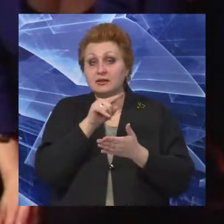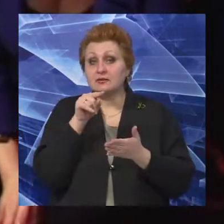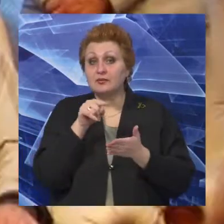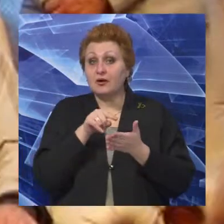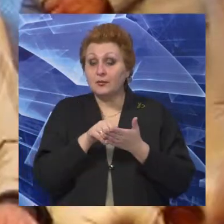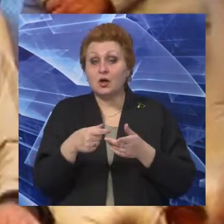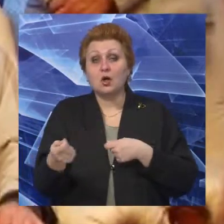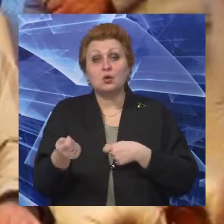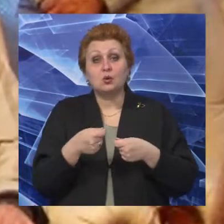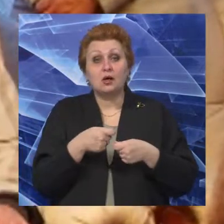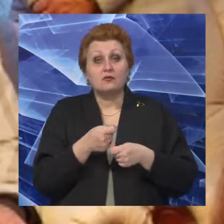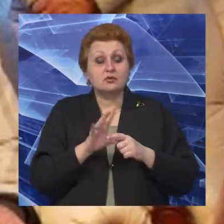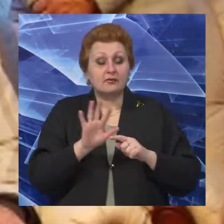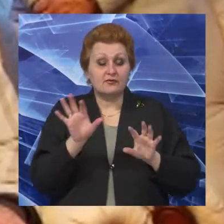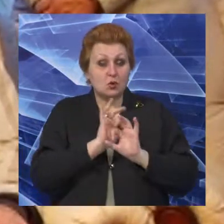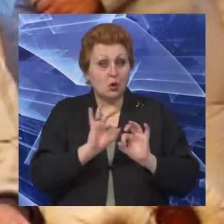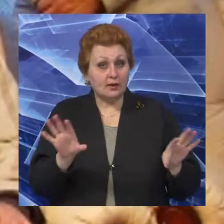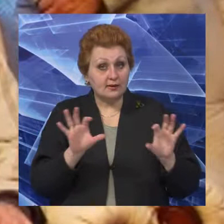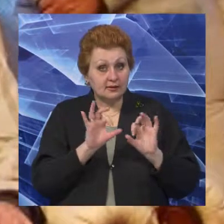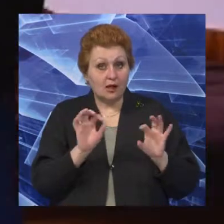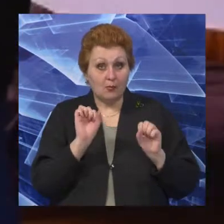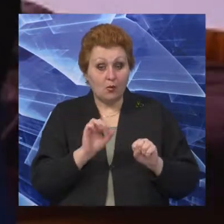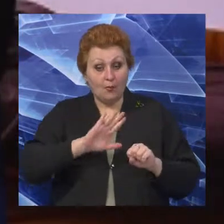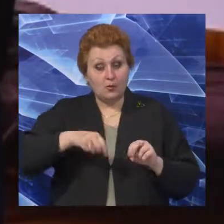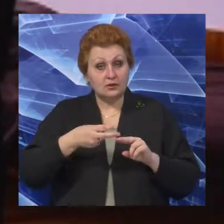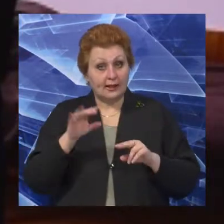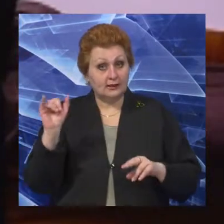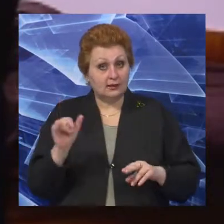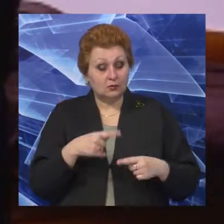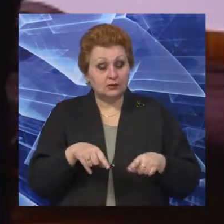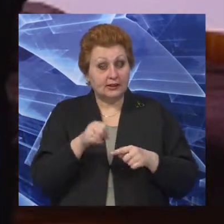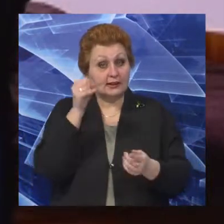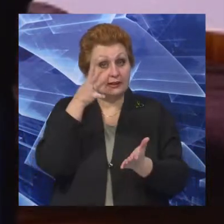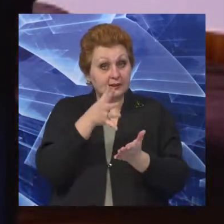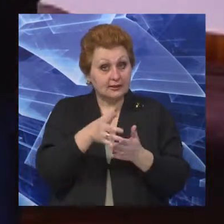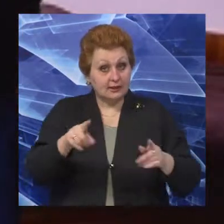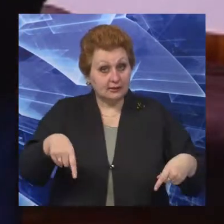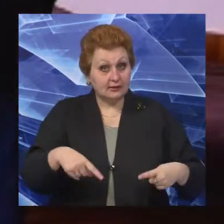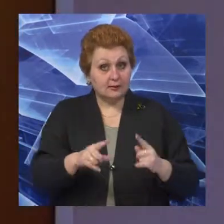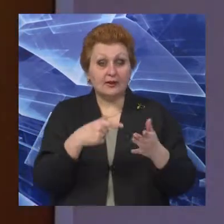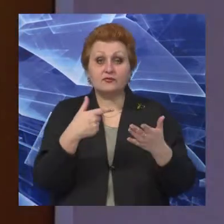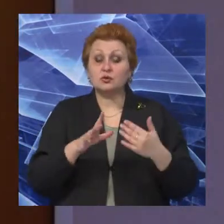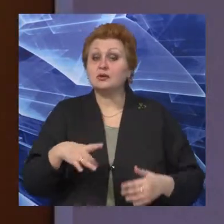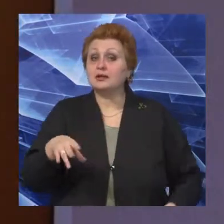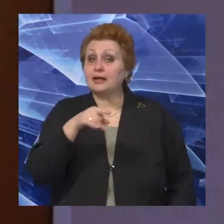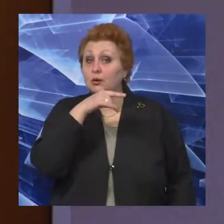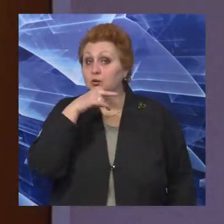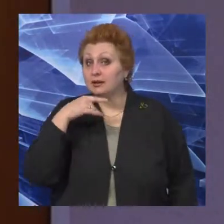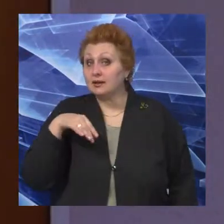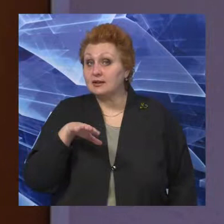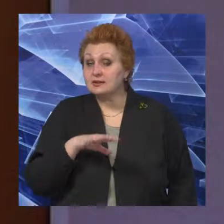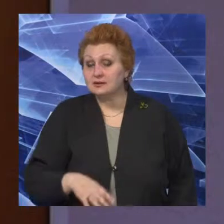финансовыми вопросами. Руководство ничего не скрывало. Не исключено, что после этой экскурсии подобные центры появятся и в других регионах